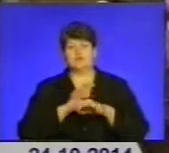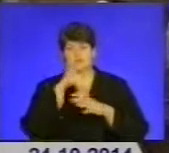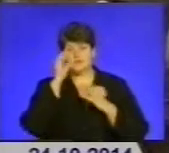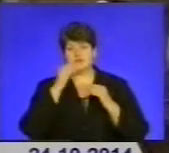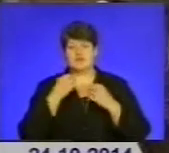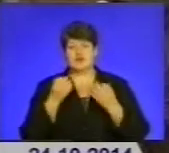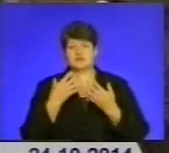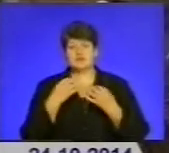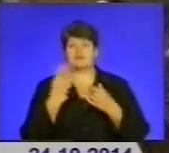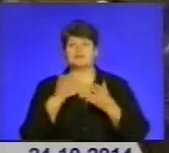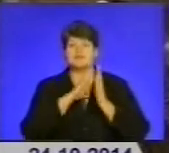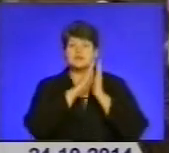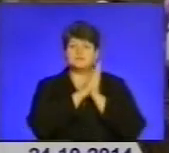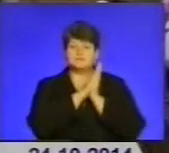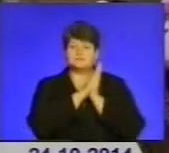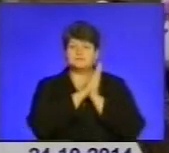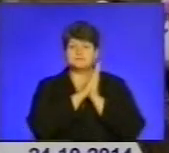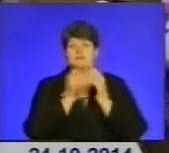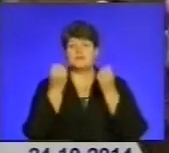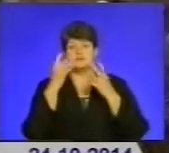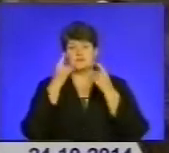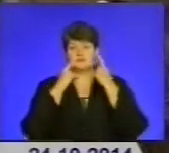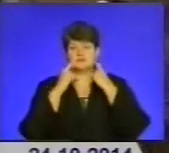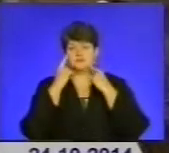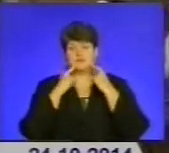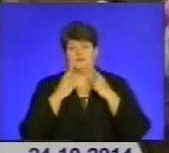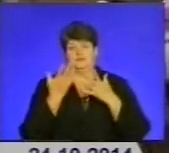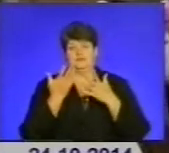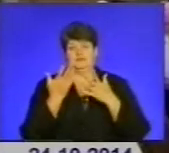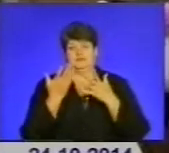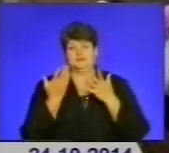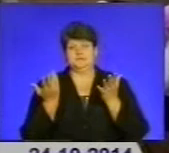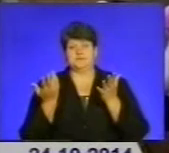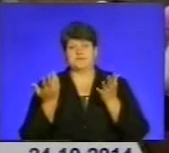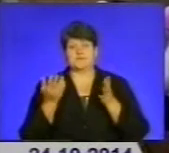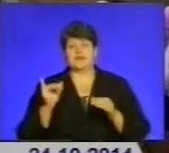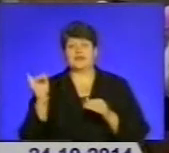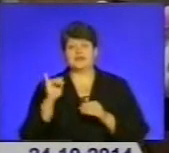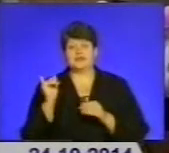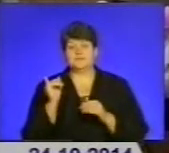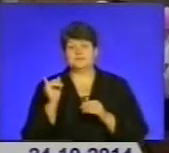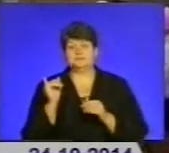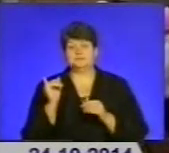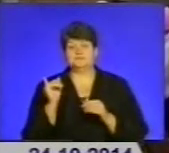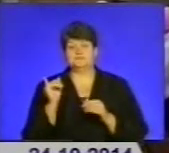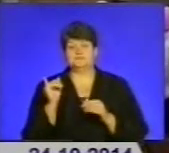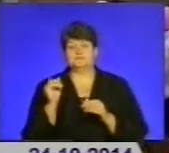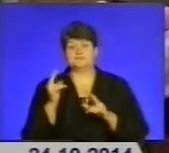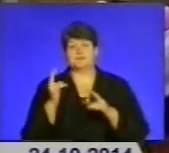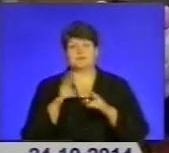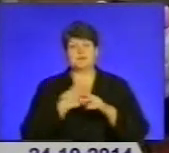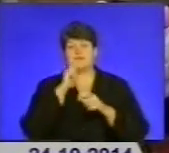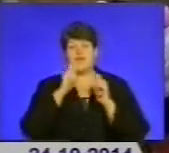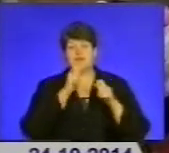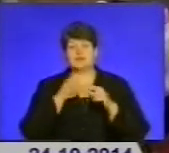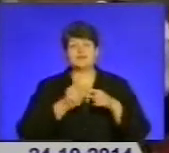вона розказувала, де вона ночувала, просто сльози на очі людям наверталися і не... Без дарунків цю